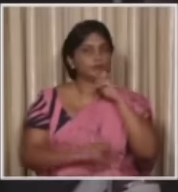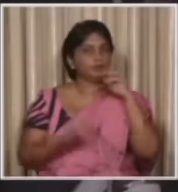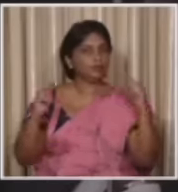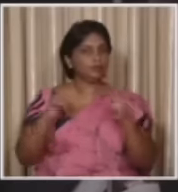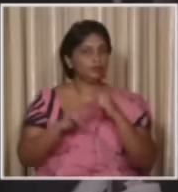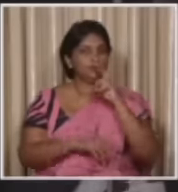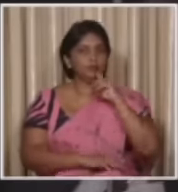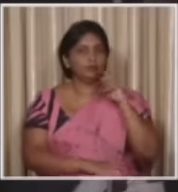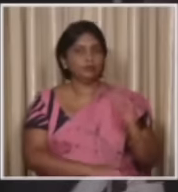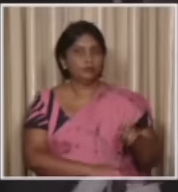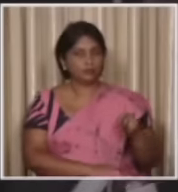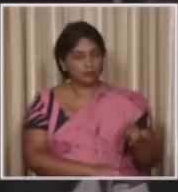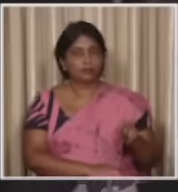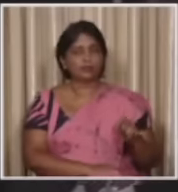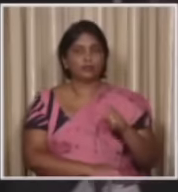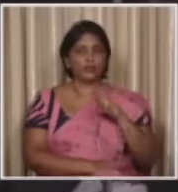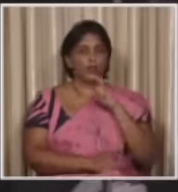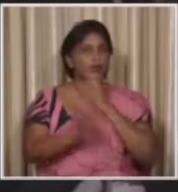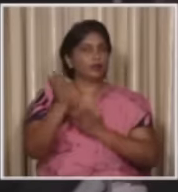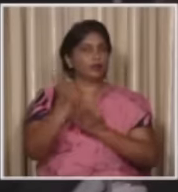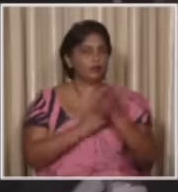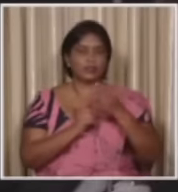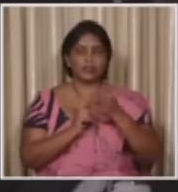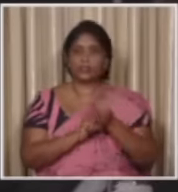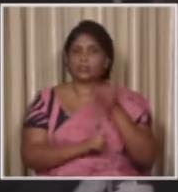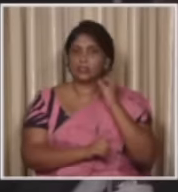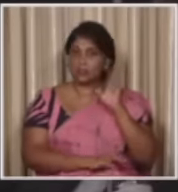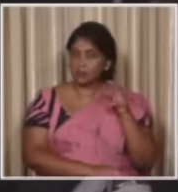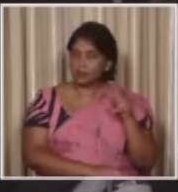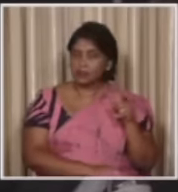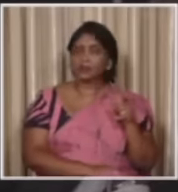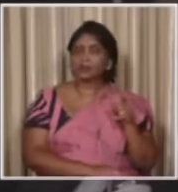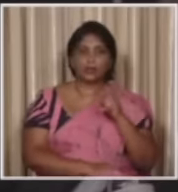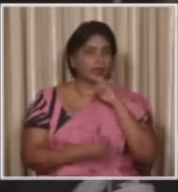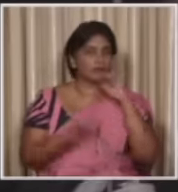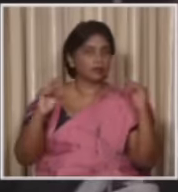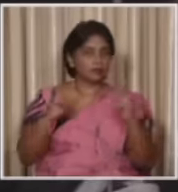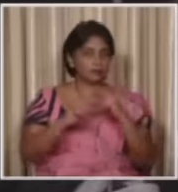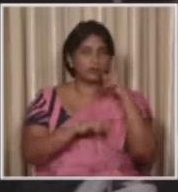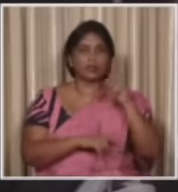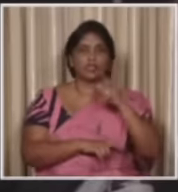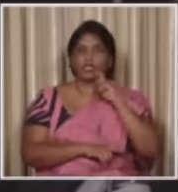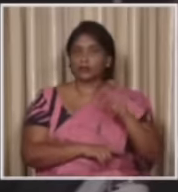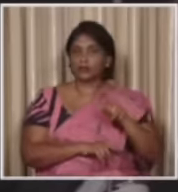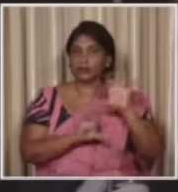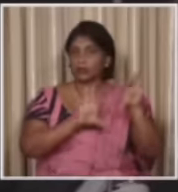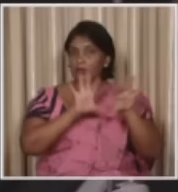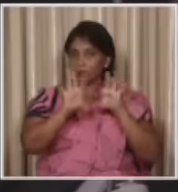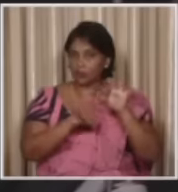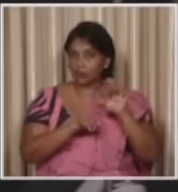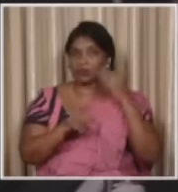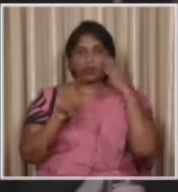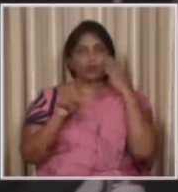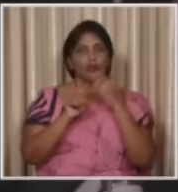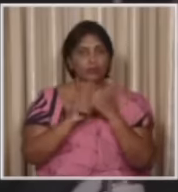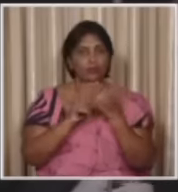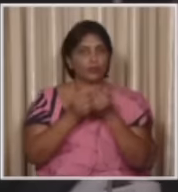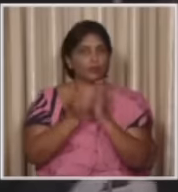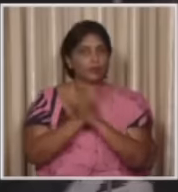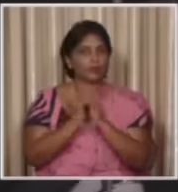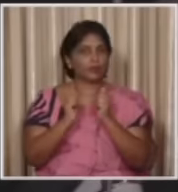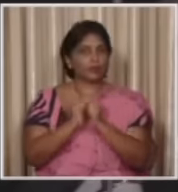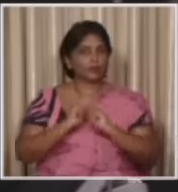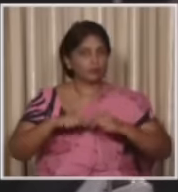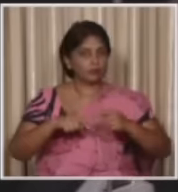ශ්‍රේෂ්ඨාධිකරණයේ විනිශ්චයකාරවරයන් සහ අභියාචනාධිකරණයේ සභාපතිවරයා සහ අභියාචනාධිකරණයේ විනිශ්චයකාරවරයන් පත්කිරීම හා සම්බන්ධ ස්වකීය කාර්යභාරය